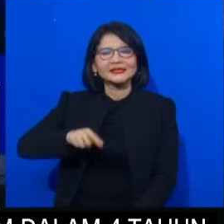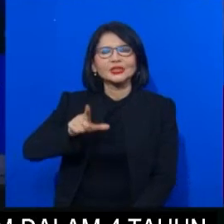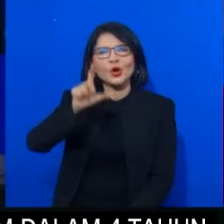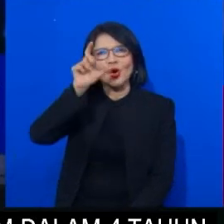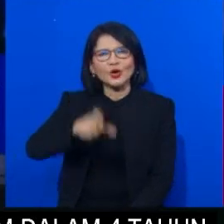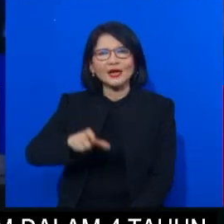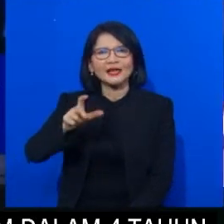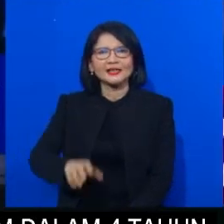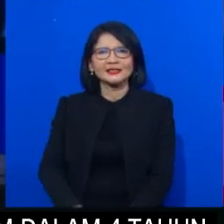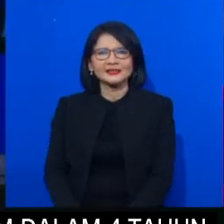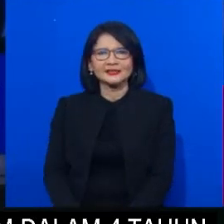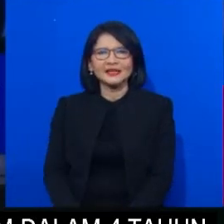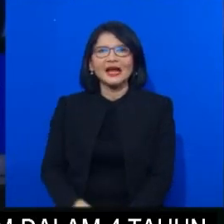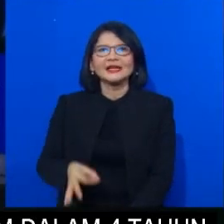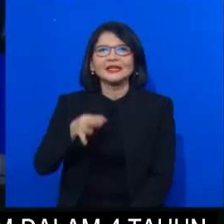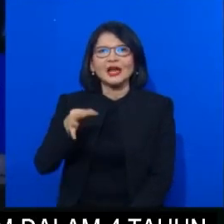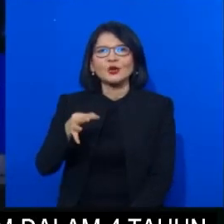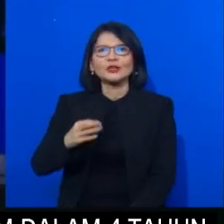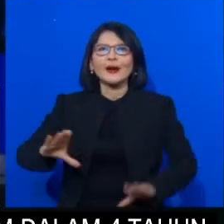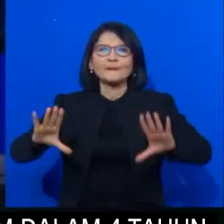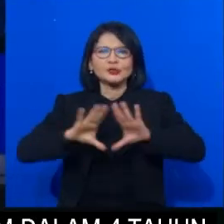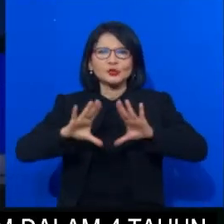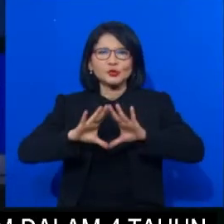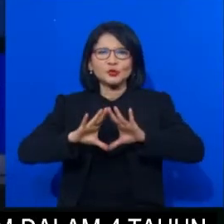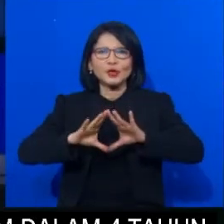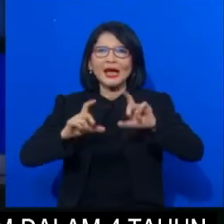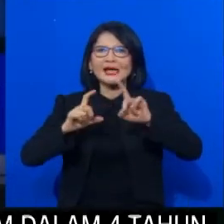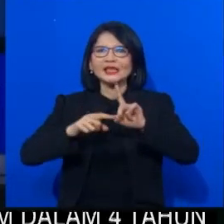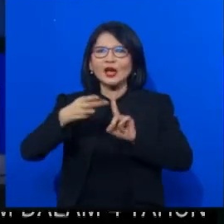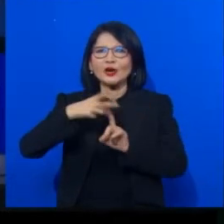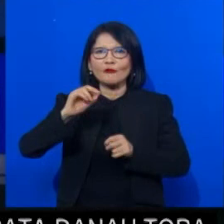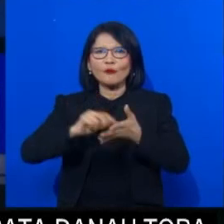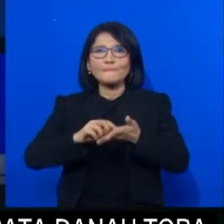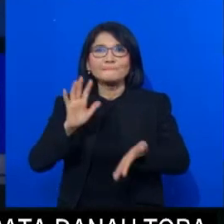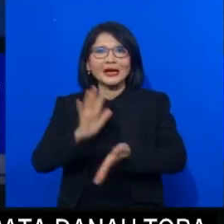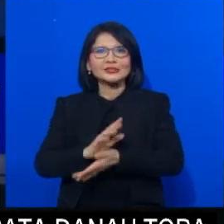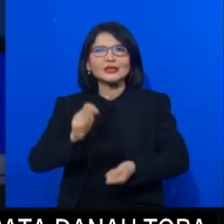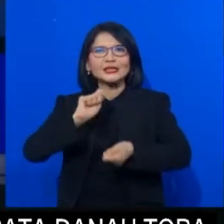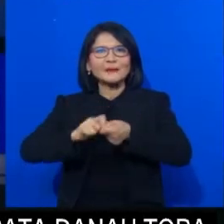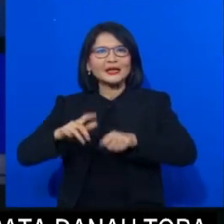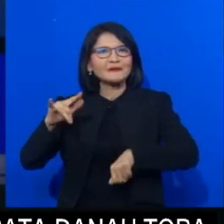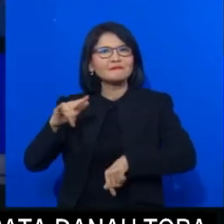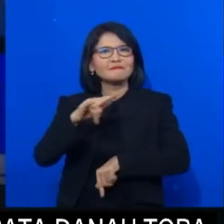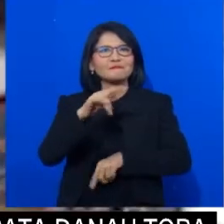Wates, Kecamatan Magersari, Kota Mojokerto, styrofoam bekas itu dibuat pesawat Aero Modeling Custom.